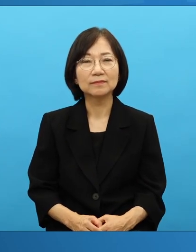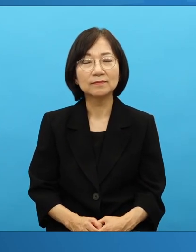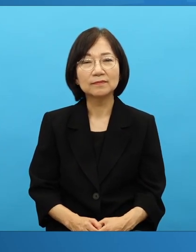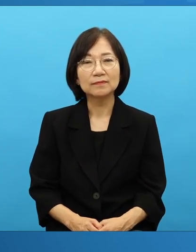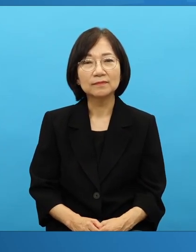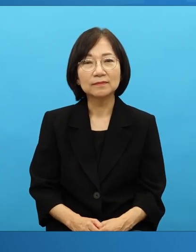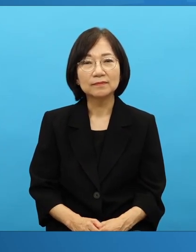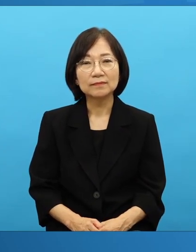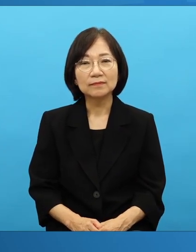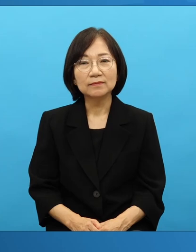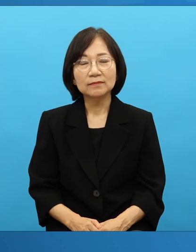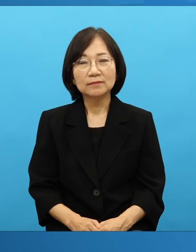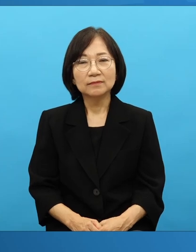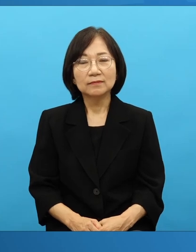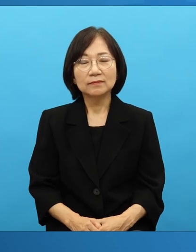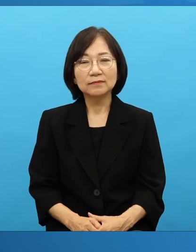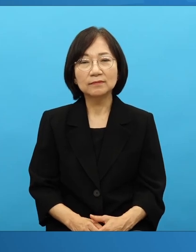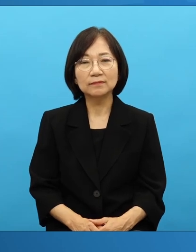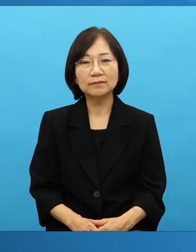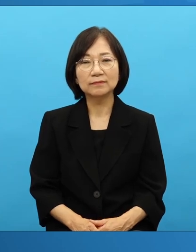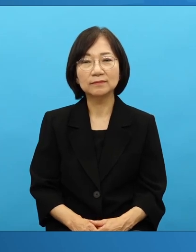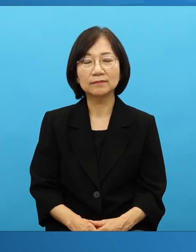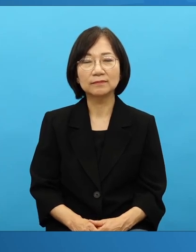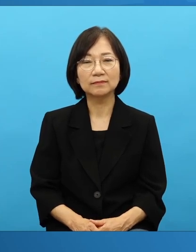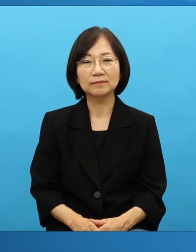어디서든지 기다리고 있습니다. 사망답.